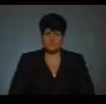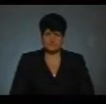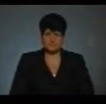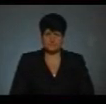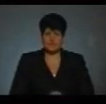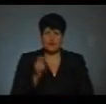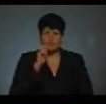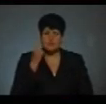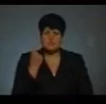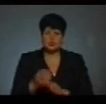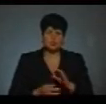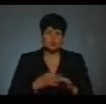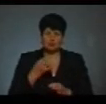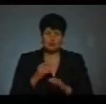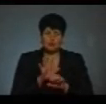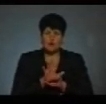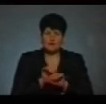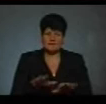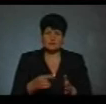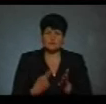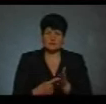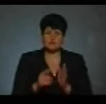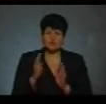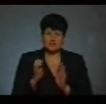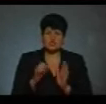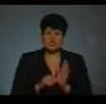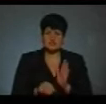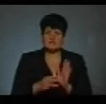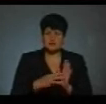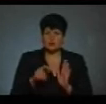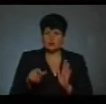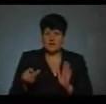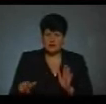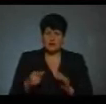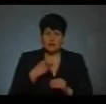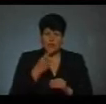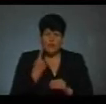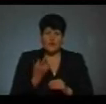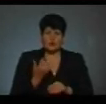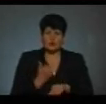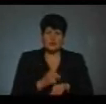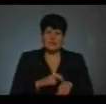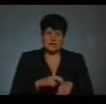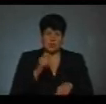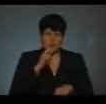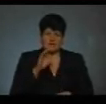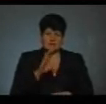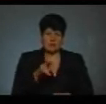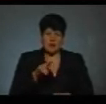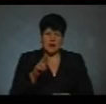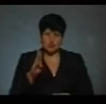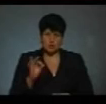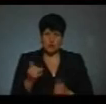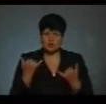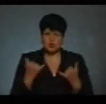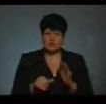В Україні за добу коронавірус підтвердили в 468 людей. Загалом, як повідомив головний санітарний лікар України Віктор Ляшко, на сьогодні